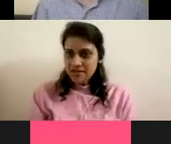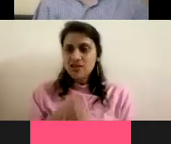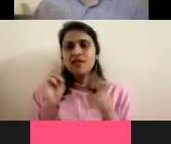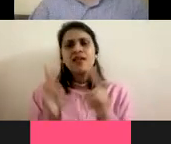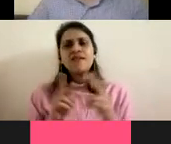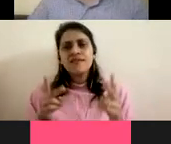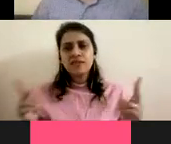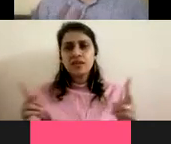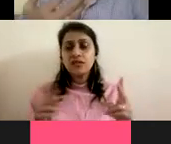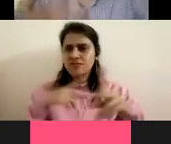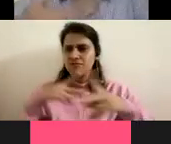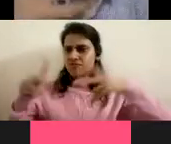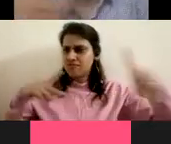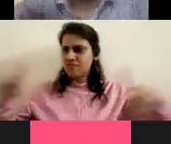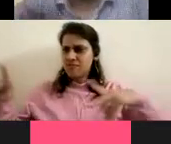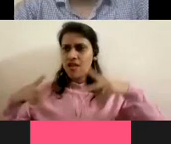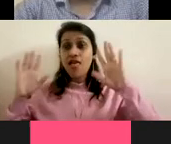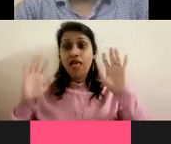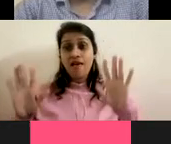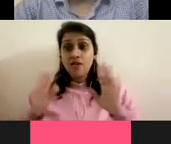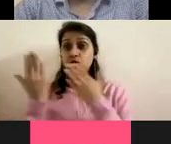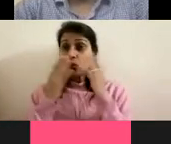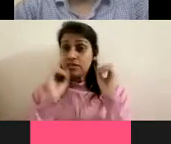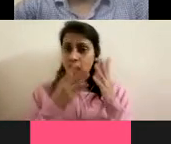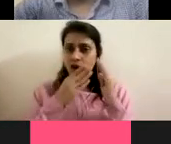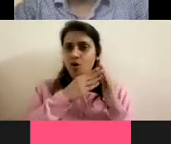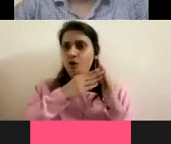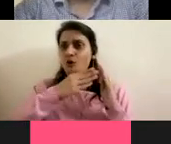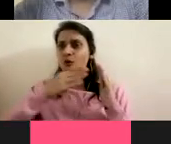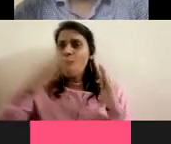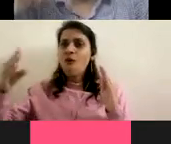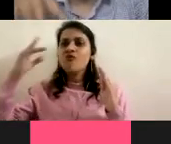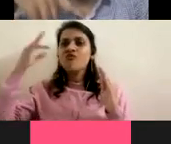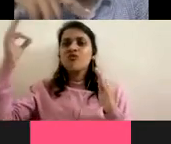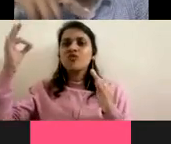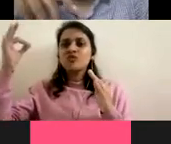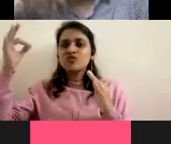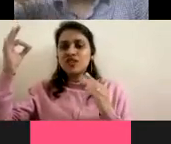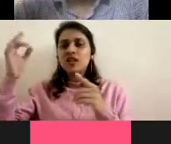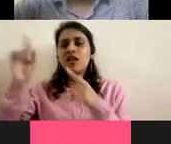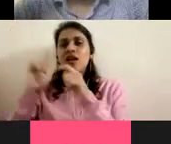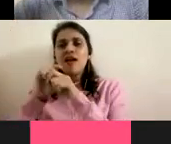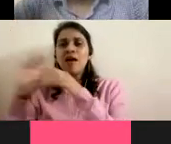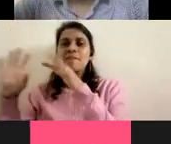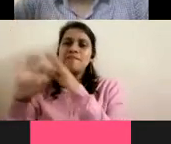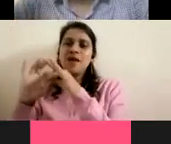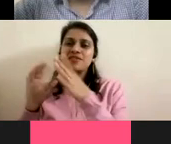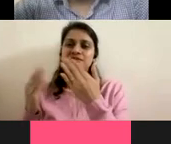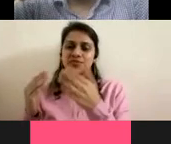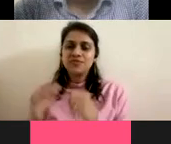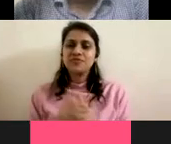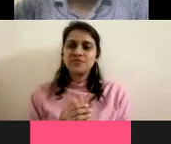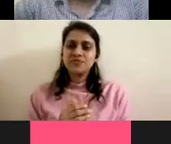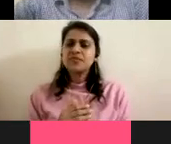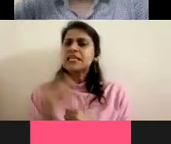कंडीशंस, देन वी विल सी ये इंडस्ट्री में भी उस तरह से रिफ्लेक्ट करेगा कि हर टाइप के जॉब्स हैं. हाँ, कुछ यू